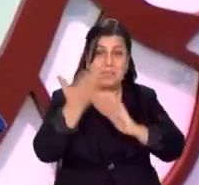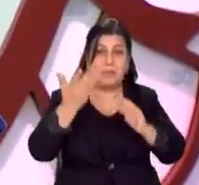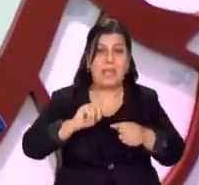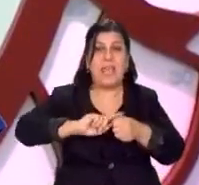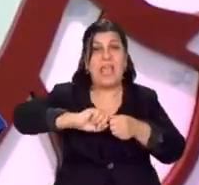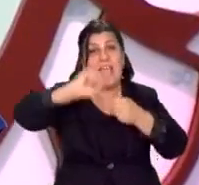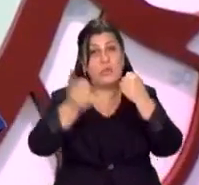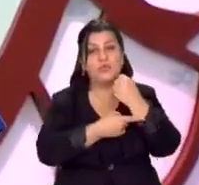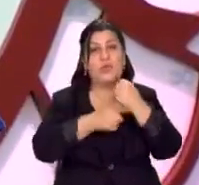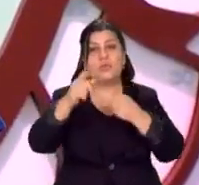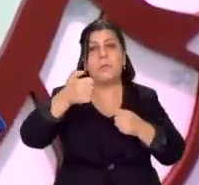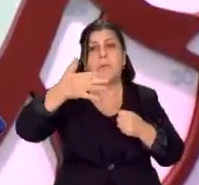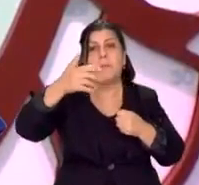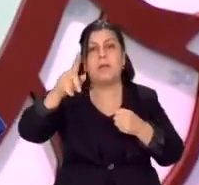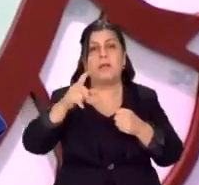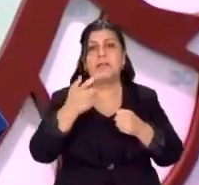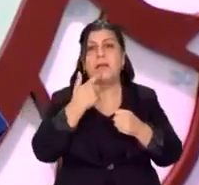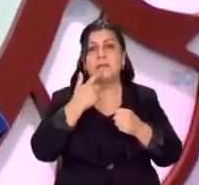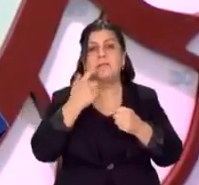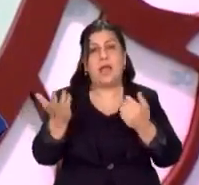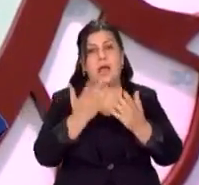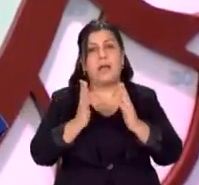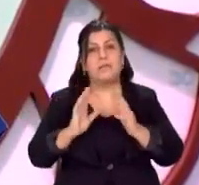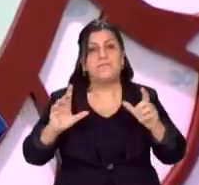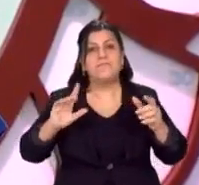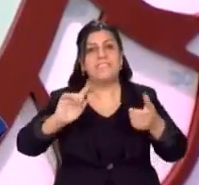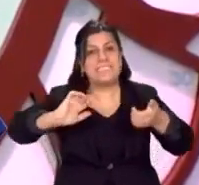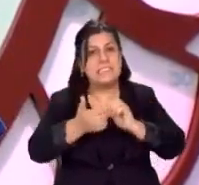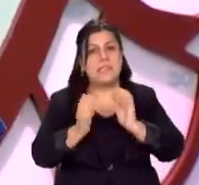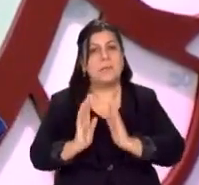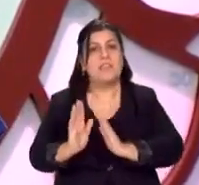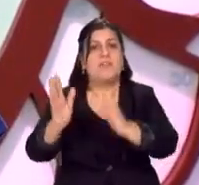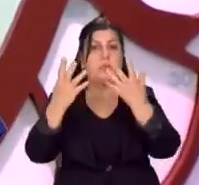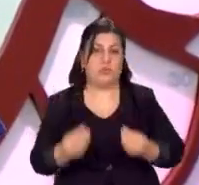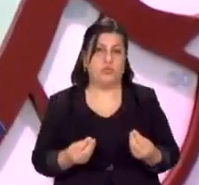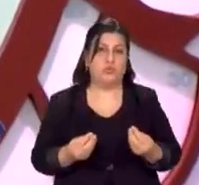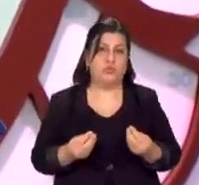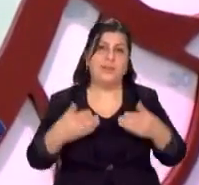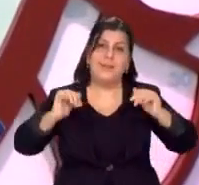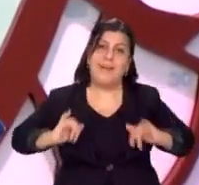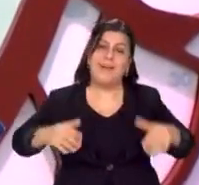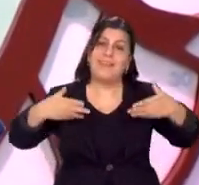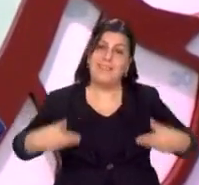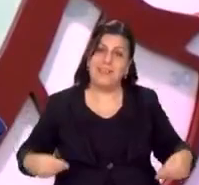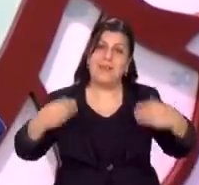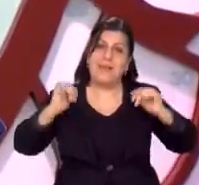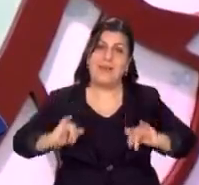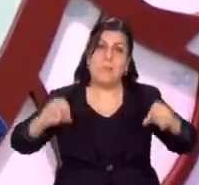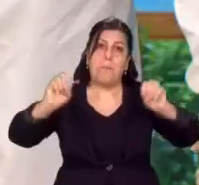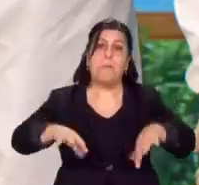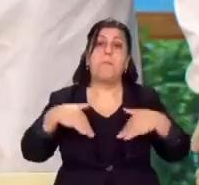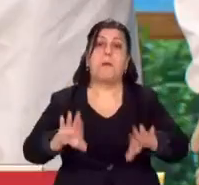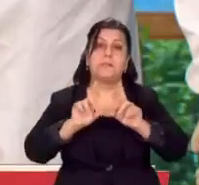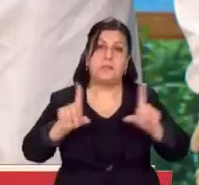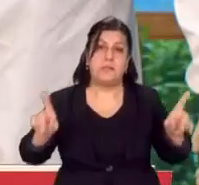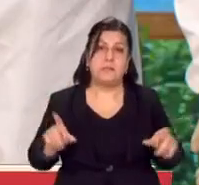maalesef onlar Hayat'ın koyuyorlar ama yine de bu kontrolü gevşeme sağlayacak Siz bu konuda ne düşünüyorsunuz olabilir